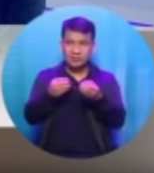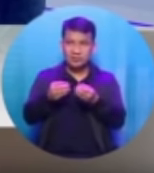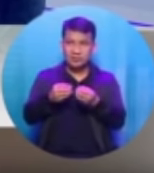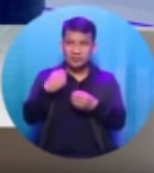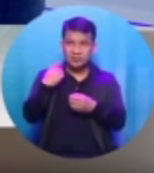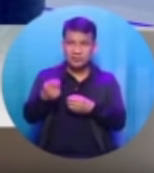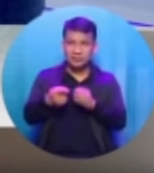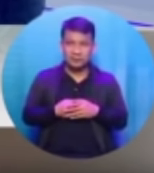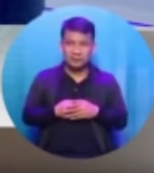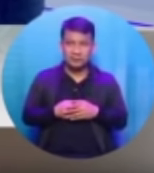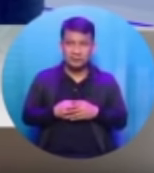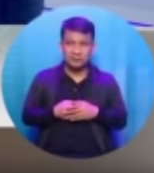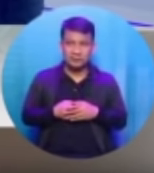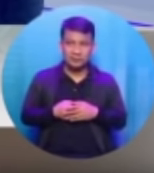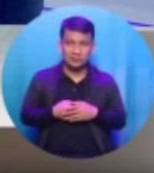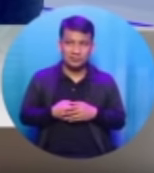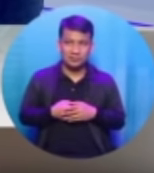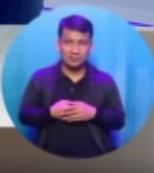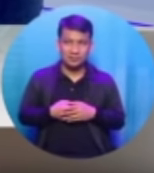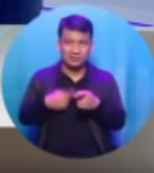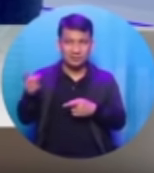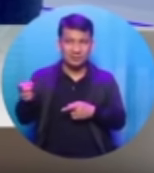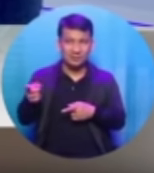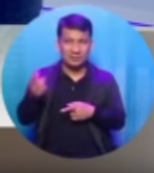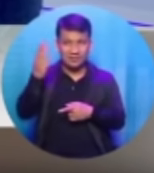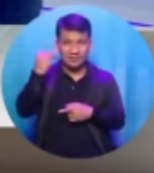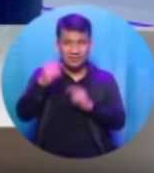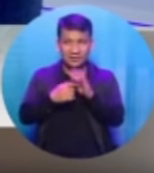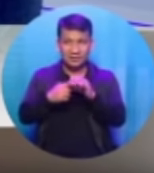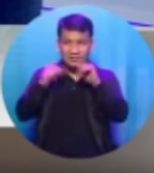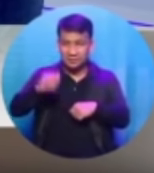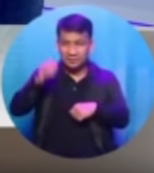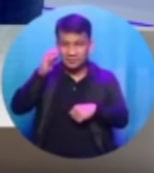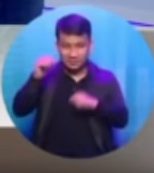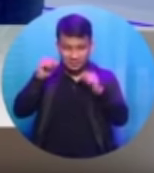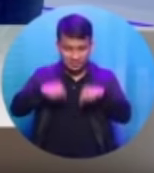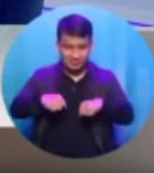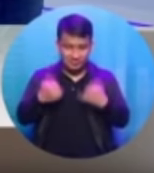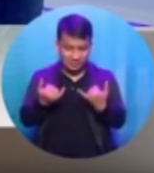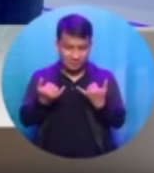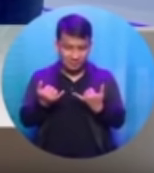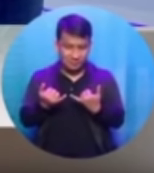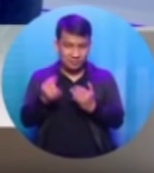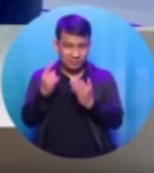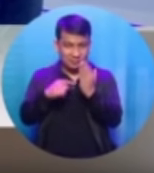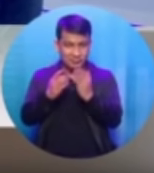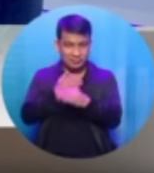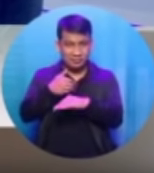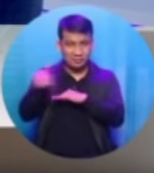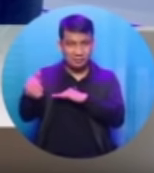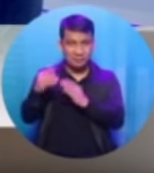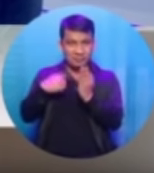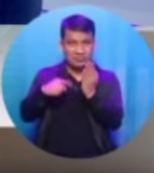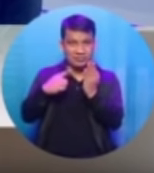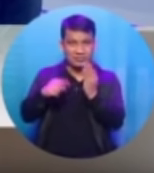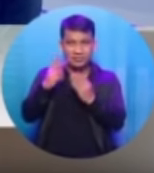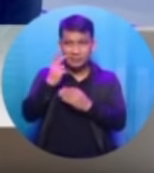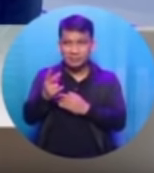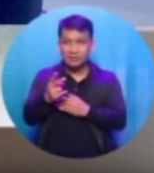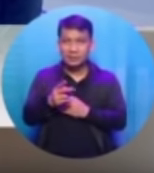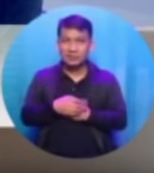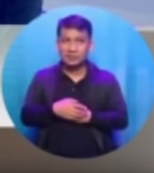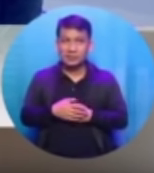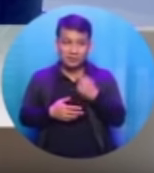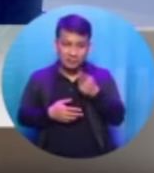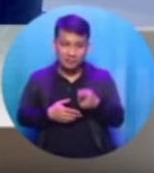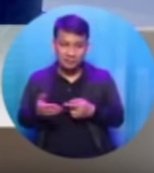na makapag-comply sila. Opo, sir. Okay. So, Kernel, pwede ba ngayon? Opo, sir. Ngayon po, magpapadala po ako ng team. Yung